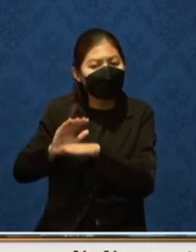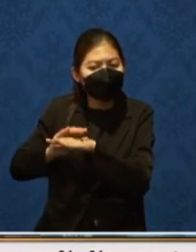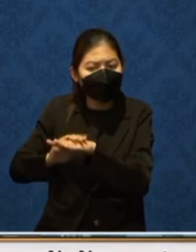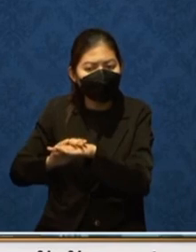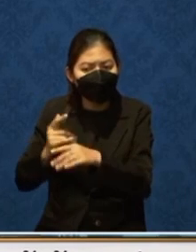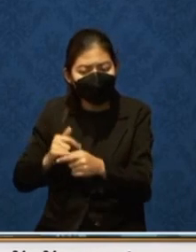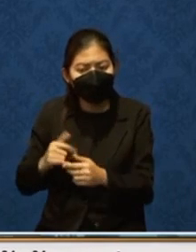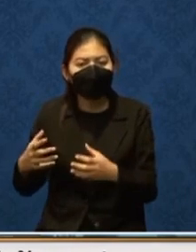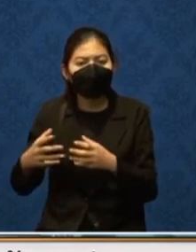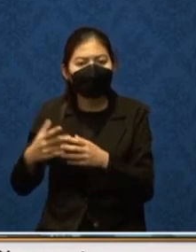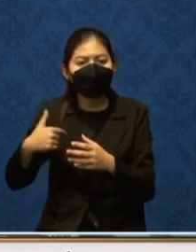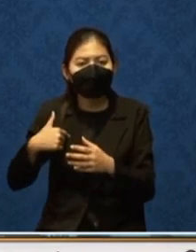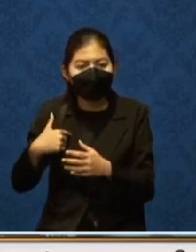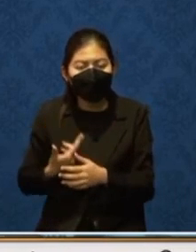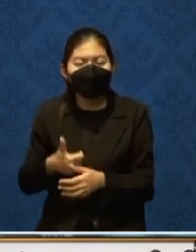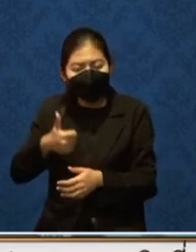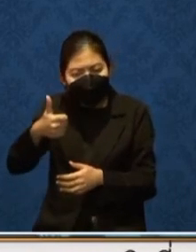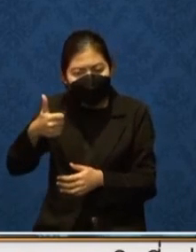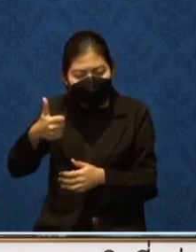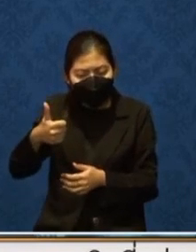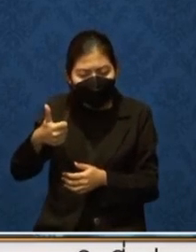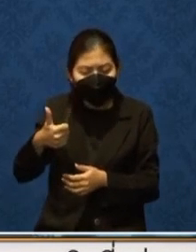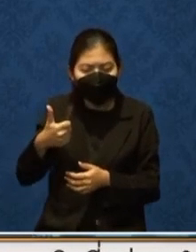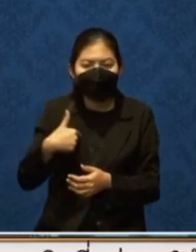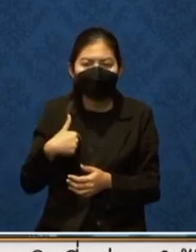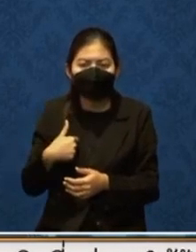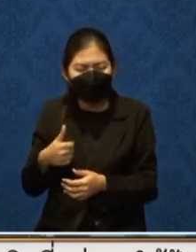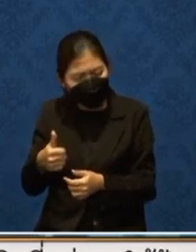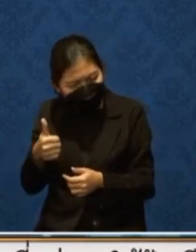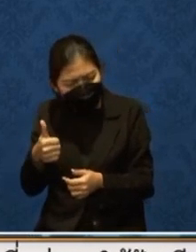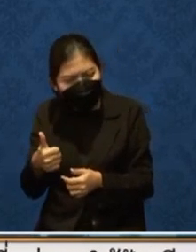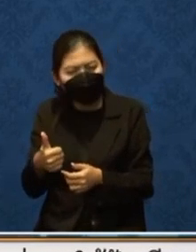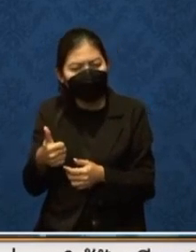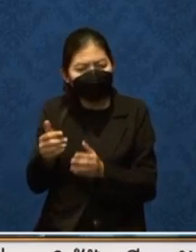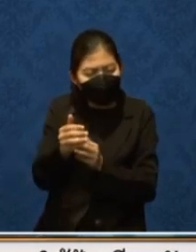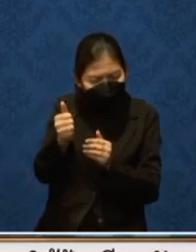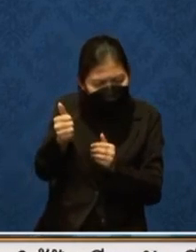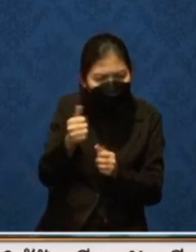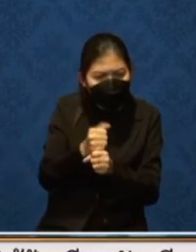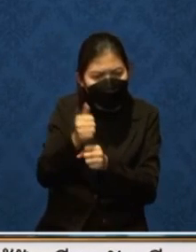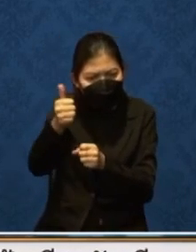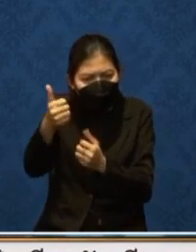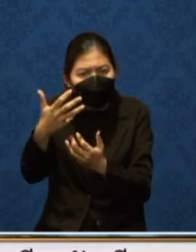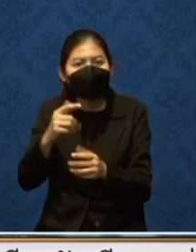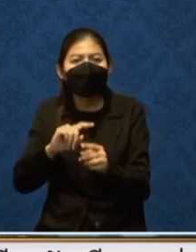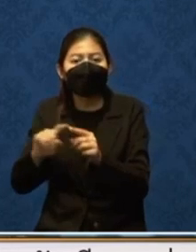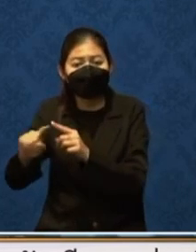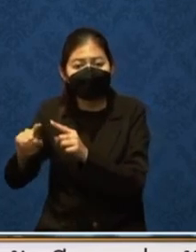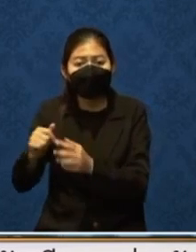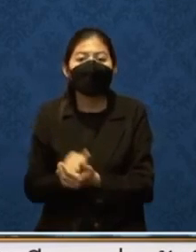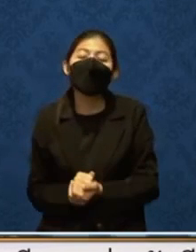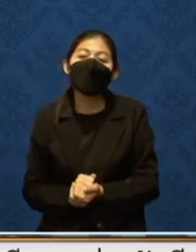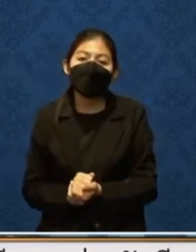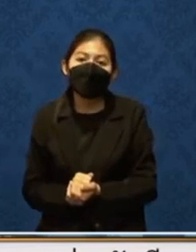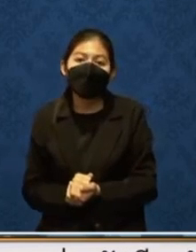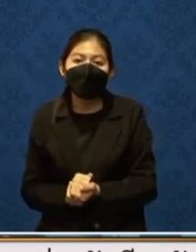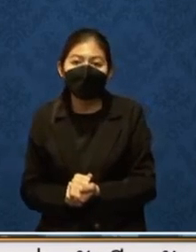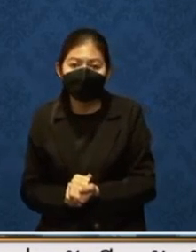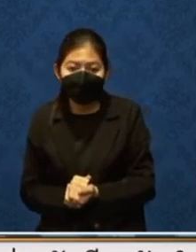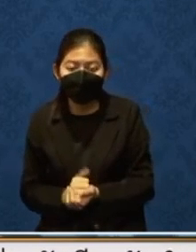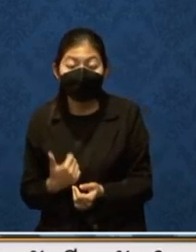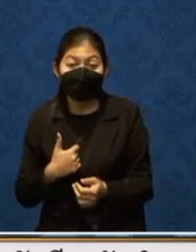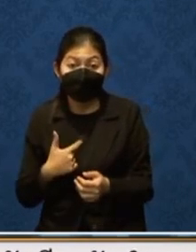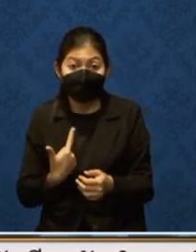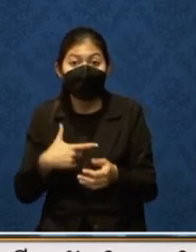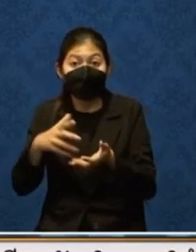yag sir เรา้ครั ผมเหอ สมเลิเลยแตสุทายเป็ยัไครับ เดยผมจะเล่าให allocนะครั